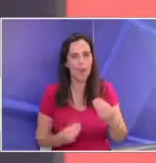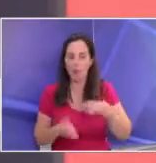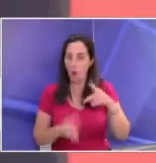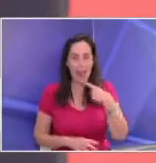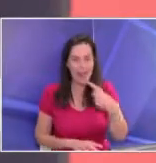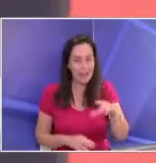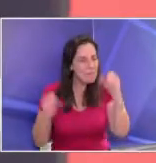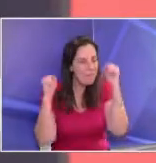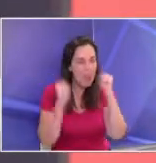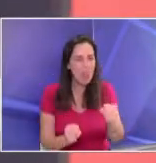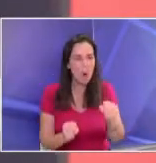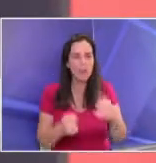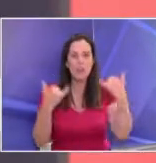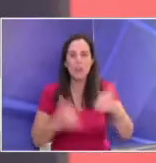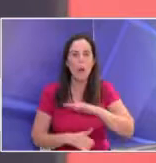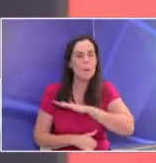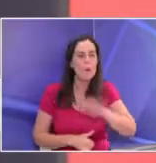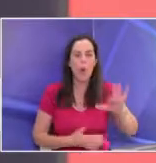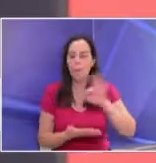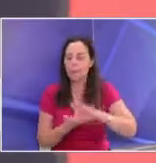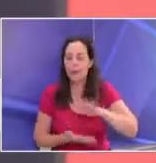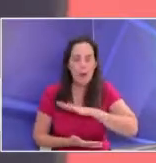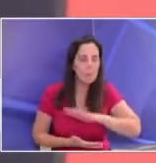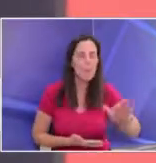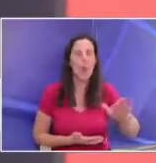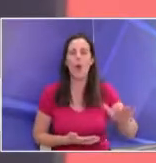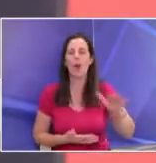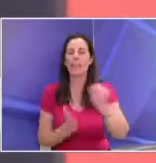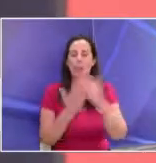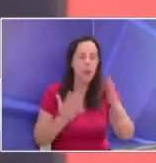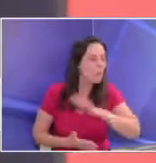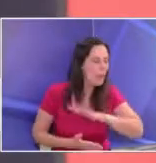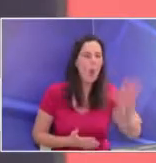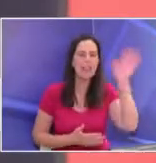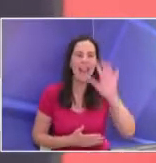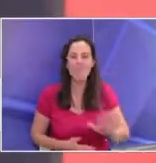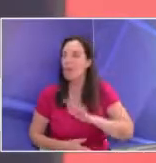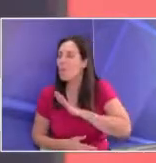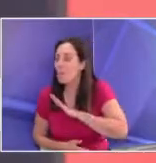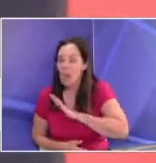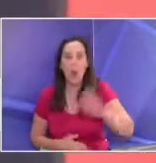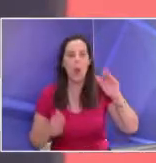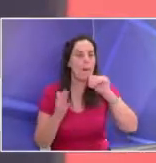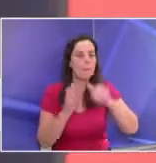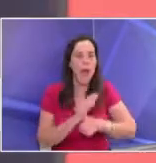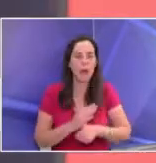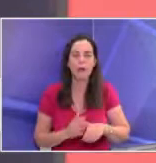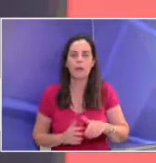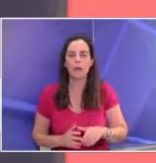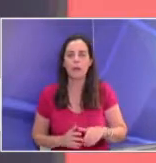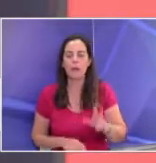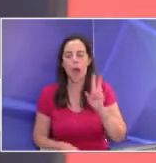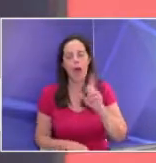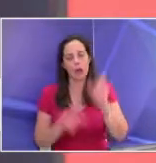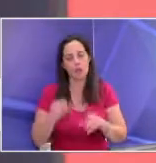יכול לומר לכם בוודאות שהיום בכל משרד ובכל מערכת עיתון ובכל מערכת טלוויזיה ובכל בנק, אנשים